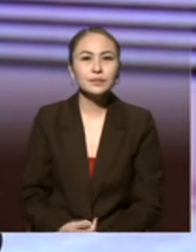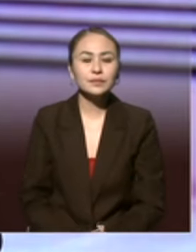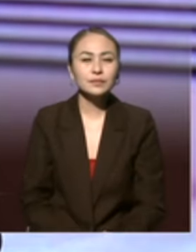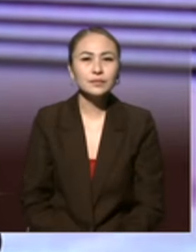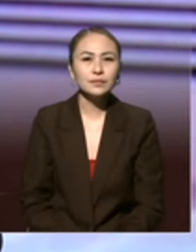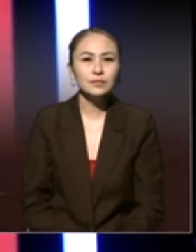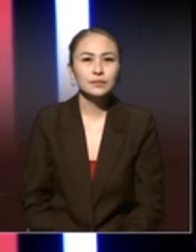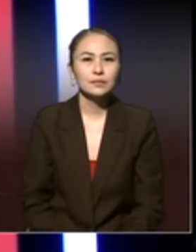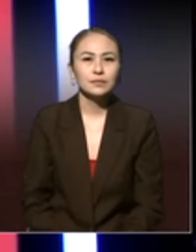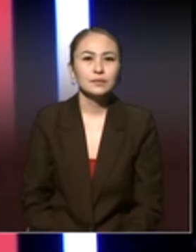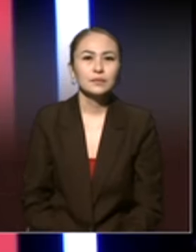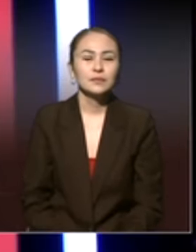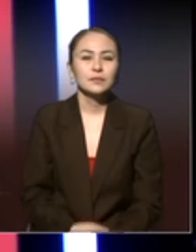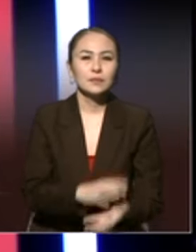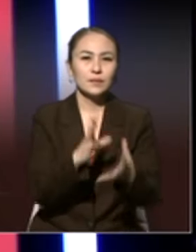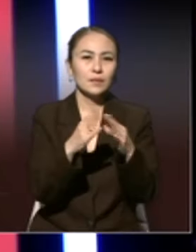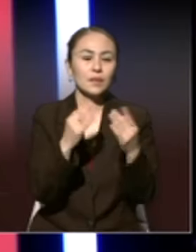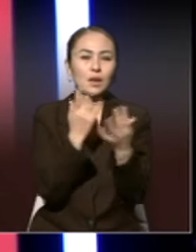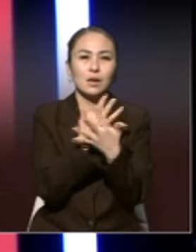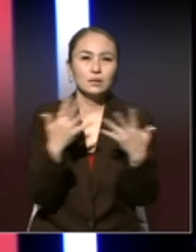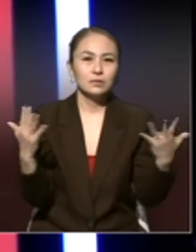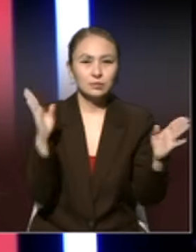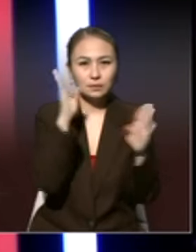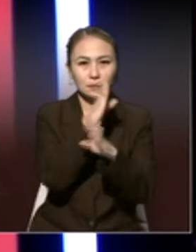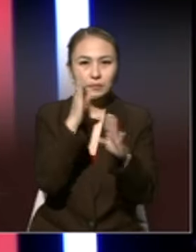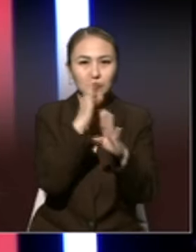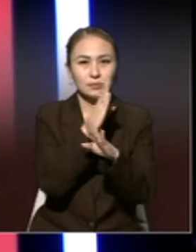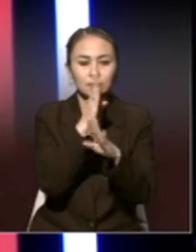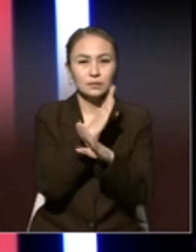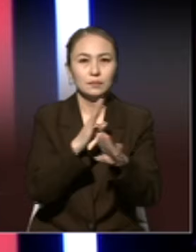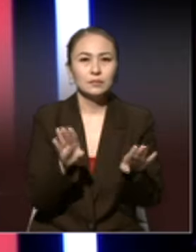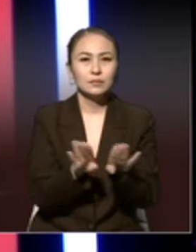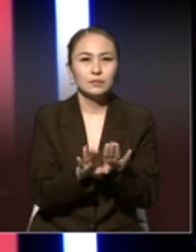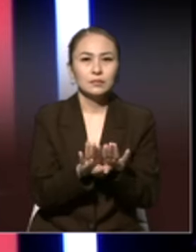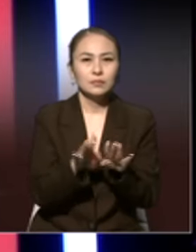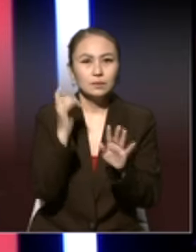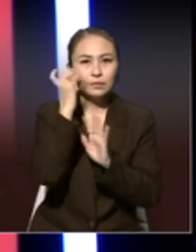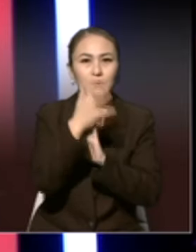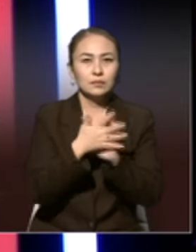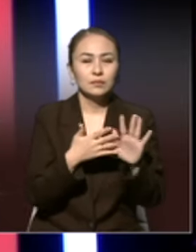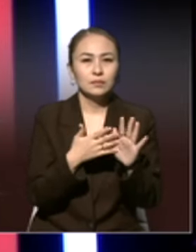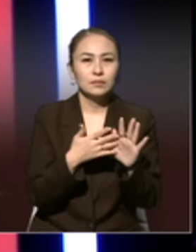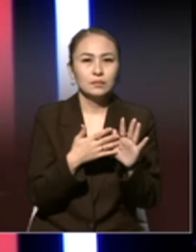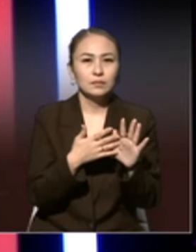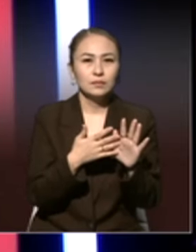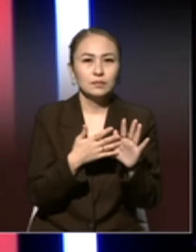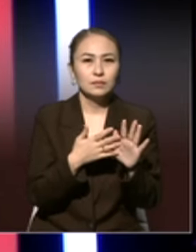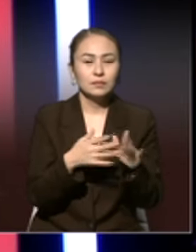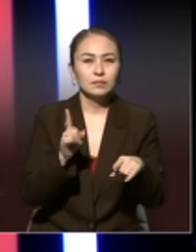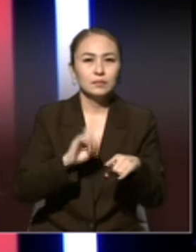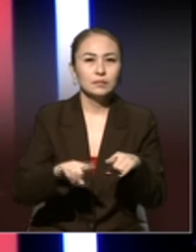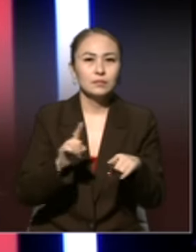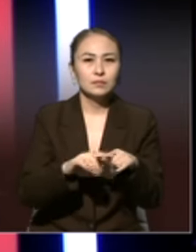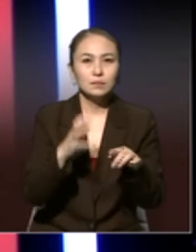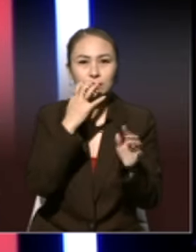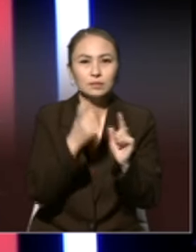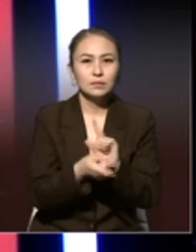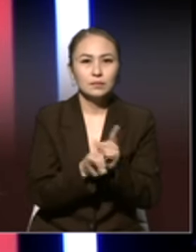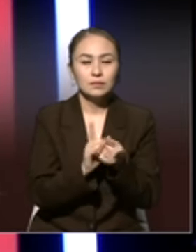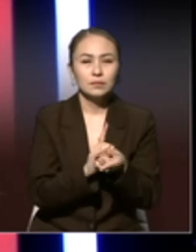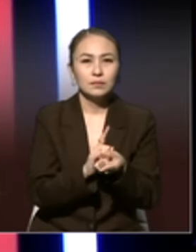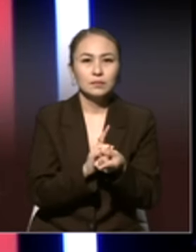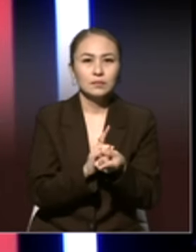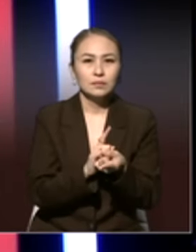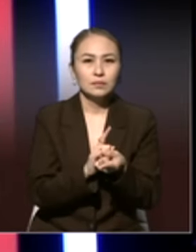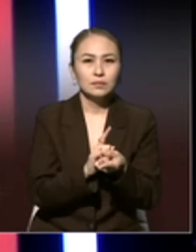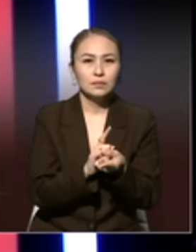Әрине, біздің өңірлердің барлығында әртүрлі ауа райы, ол енді түсінікті жағдай, дегенмен енді тезірек күн жылып жер